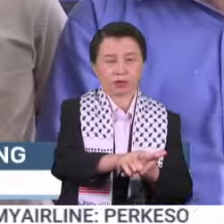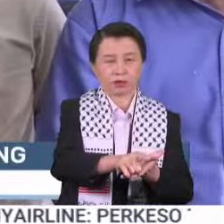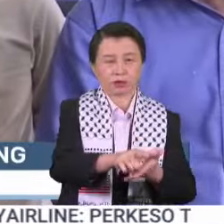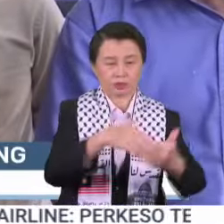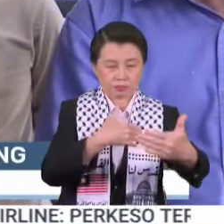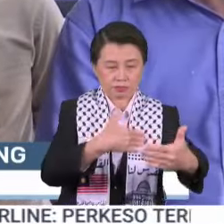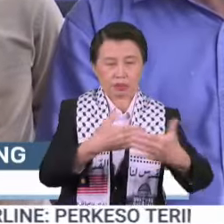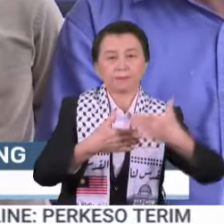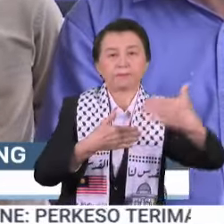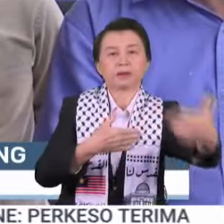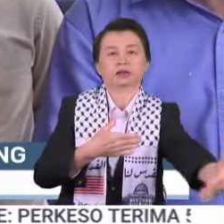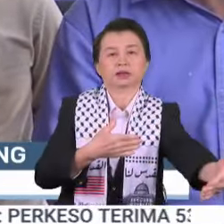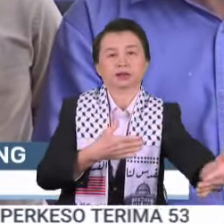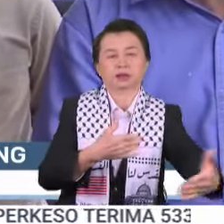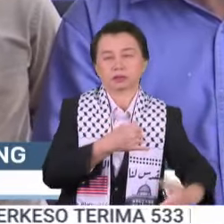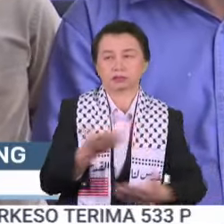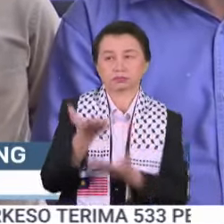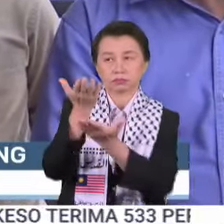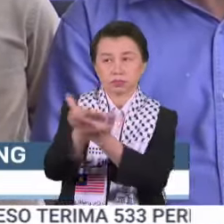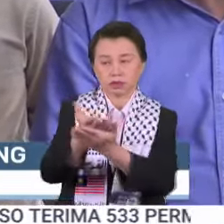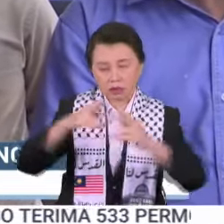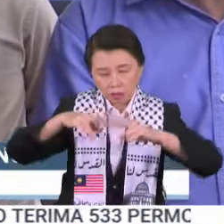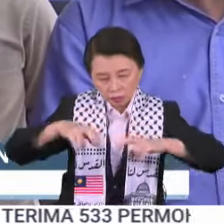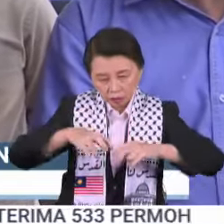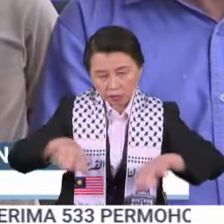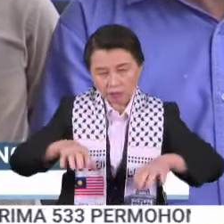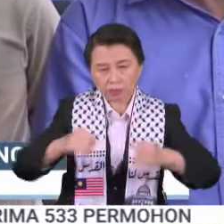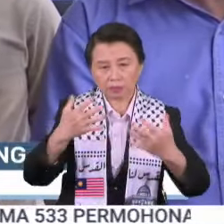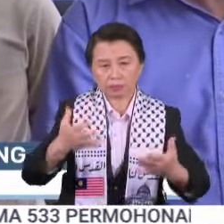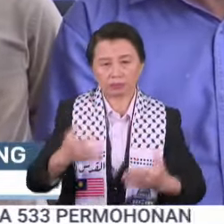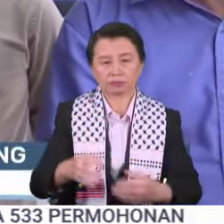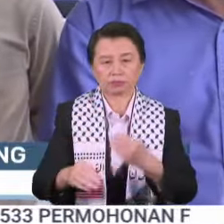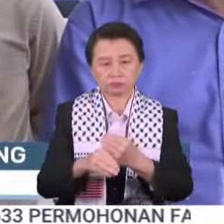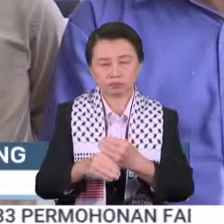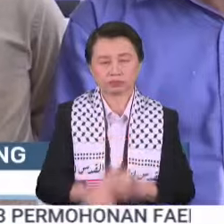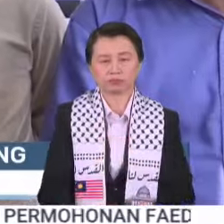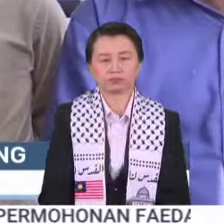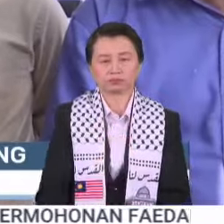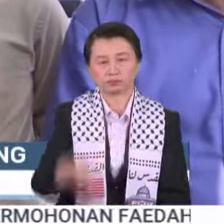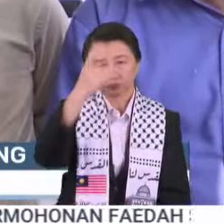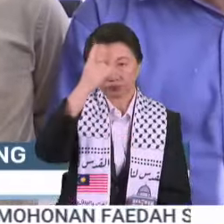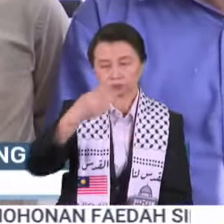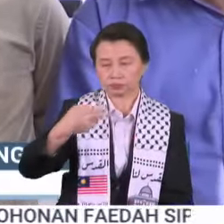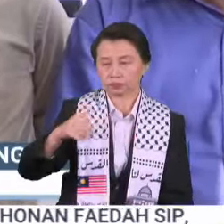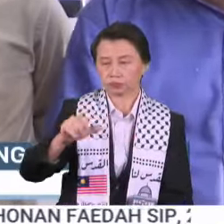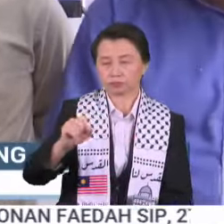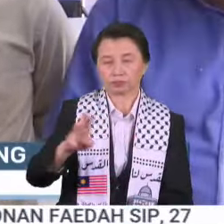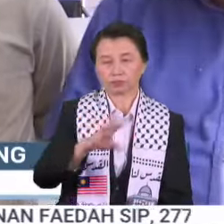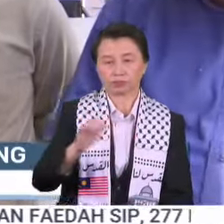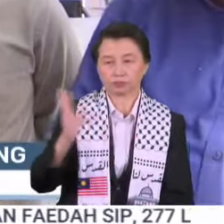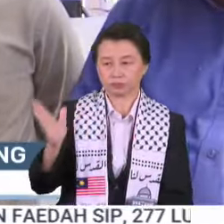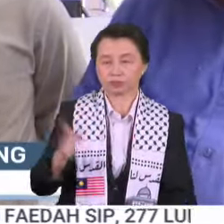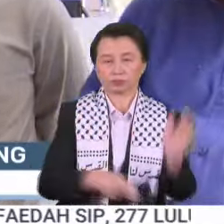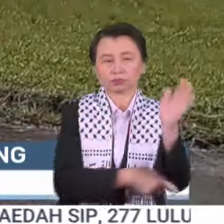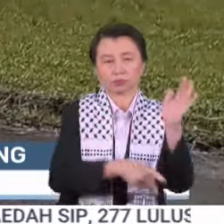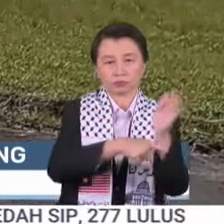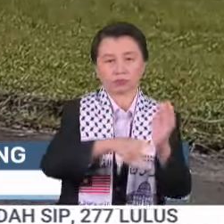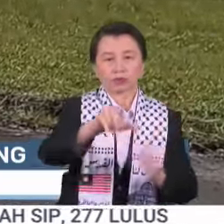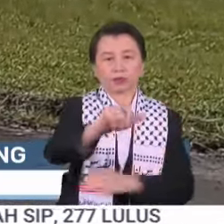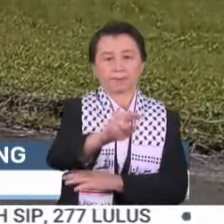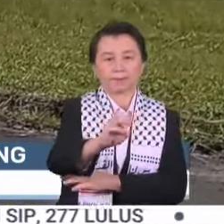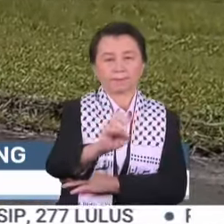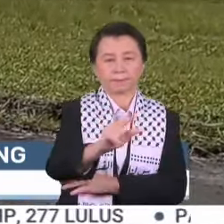selepas proposal dan kajian dibuat berapa kos yang sebenarnya. Dato' Hasbi yang juga ahli Parlimen Limbang berkata bilik